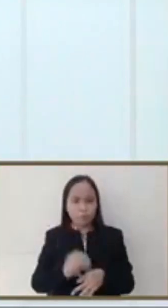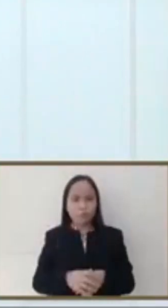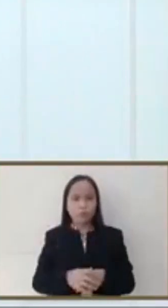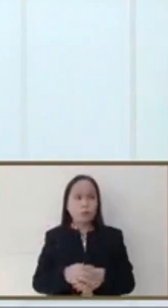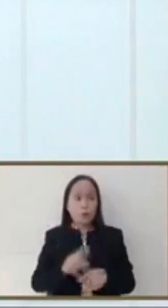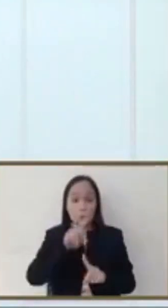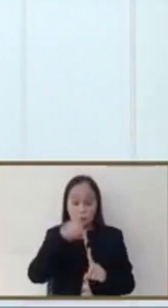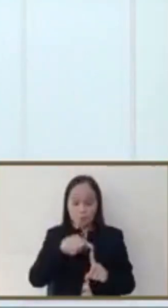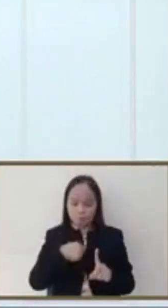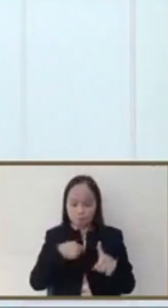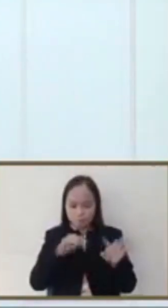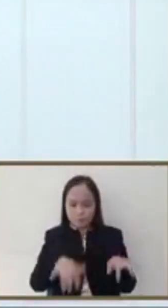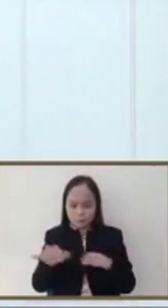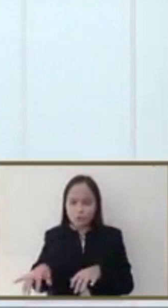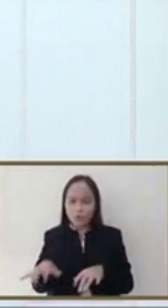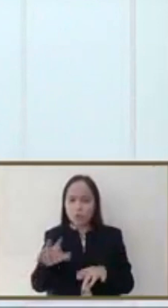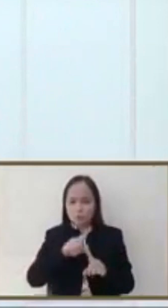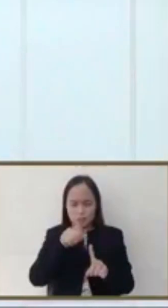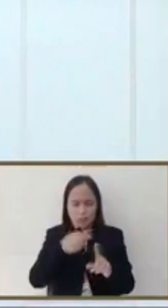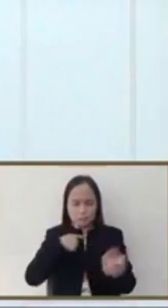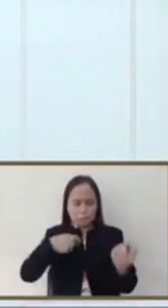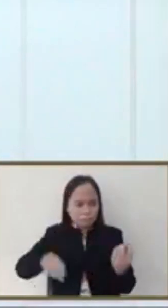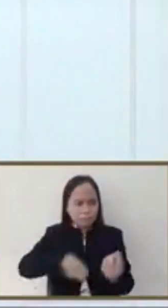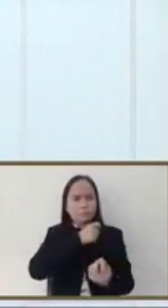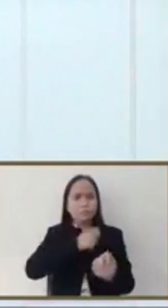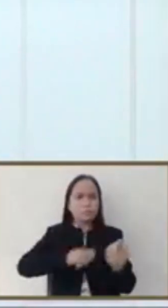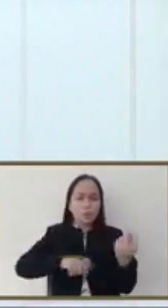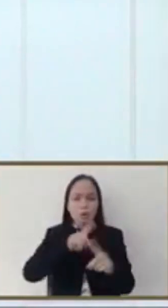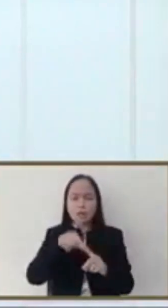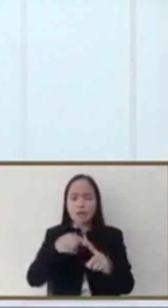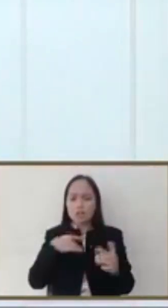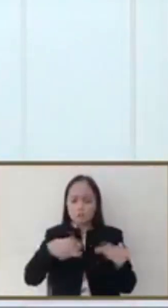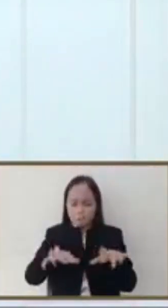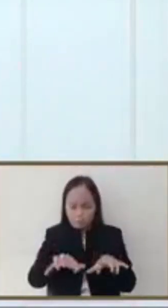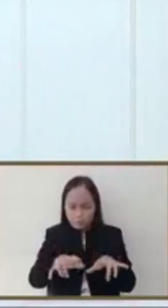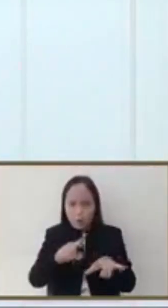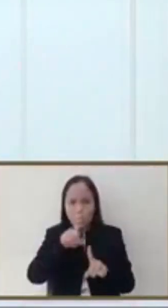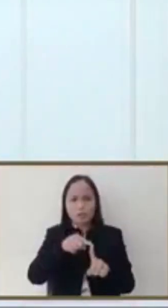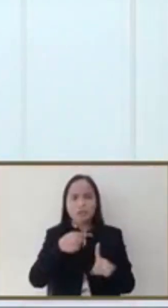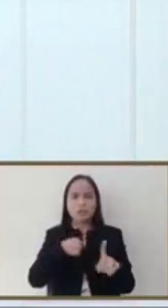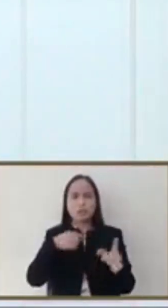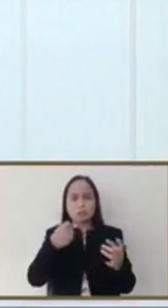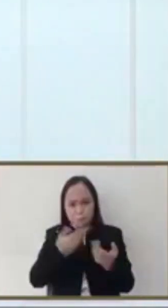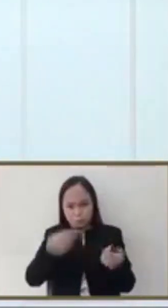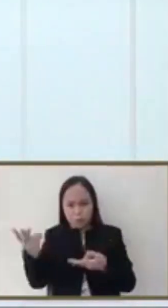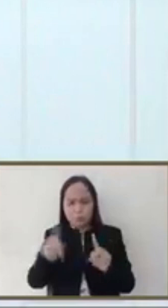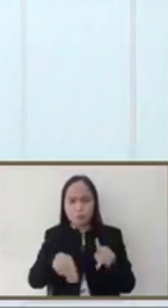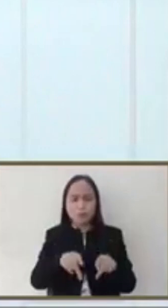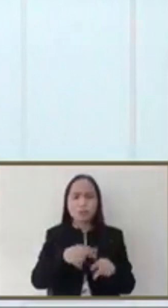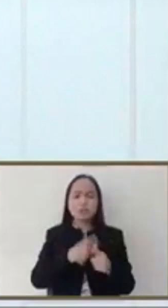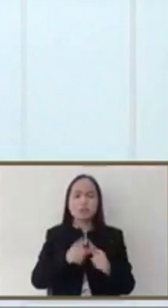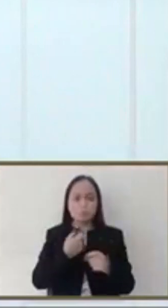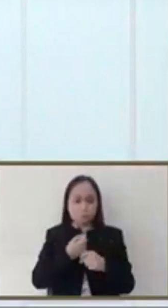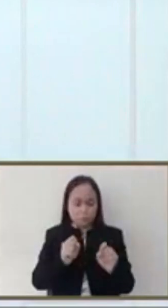When I play the piano, when I play the violin, when I operate the computer, when I usher the people and secure the people, all